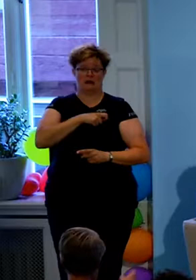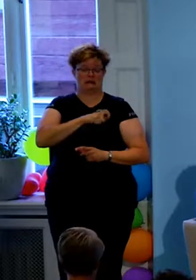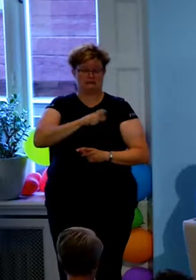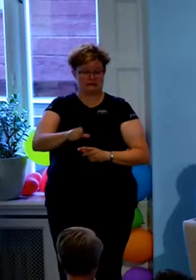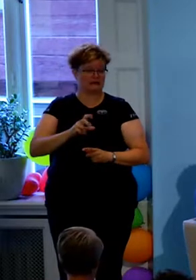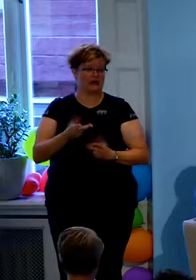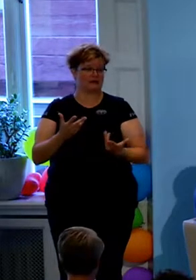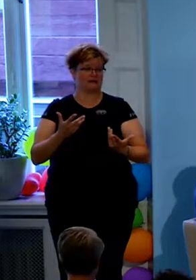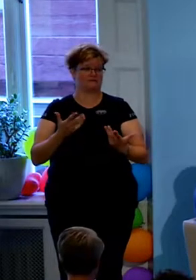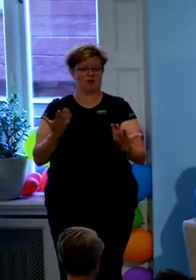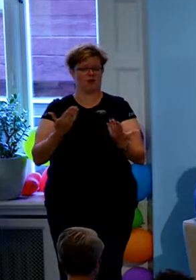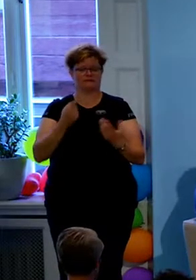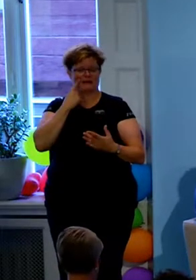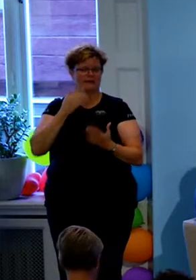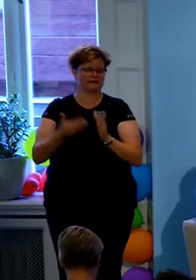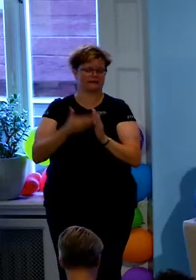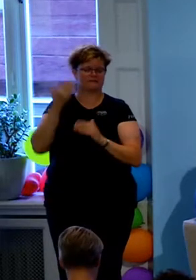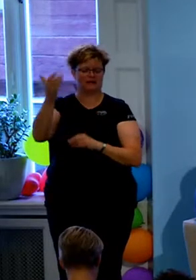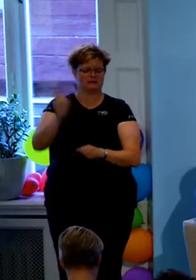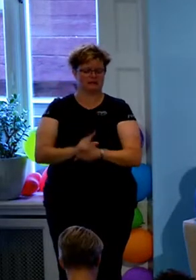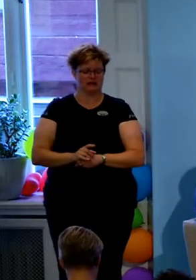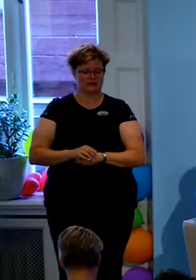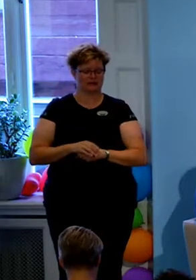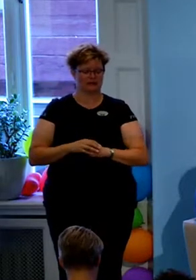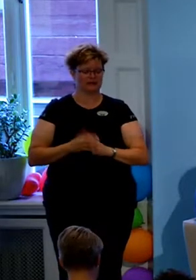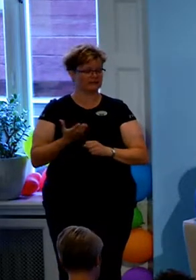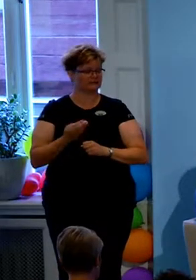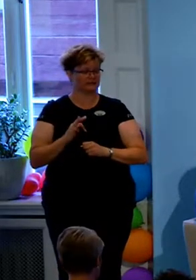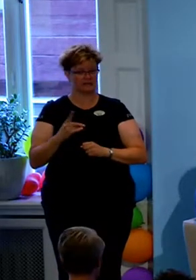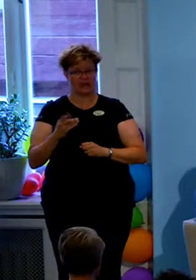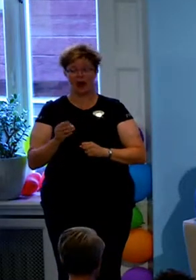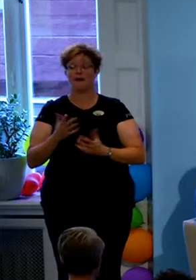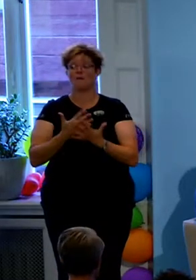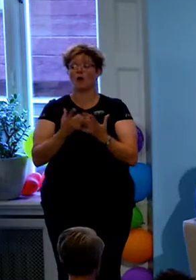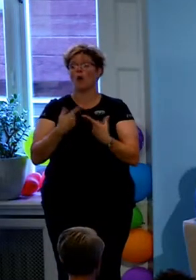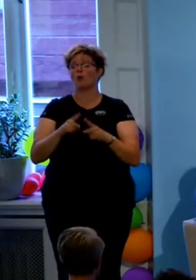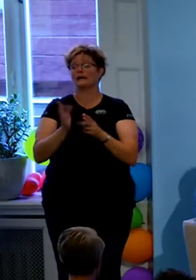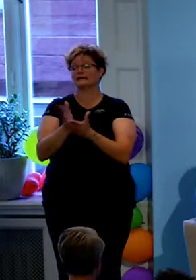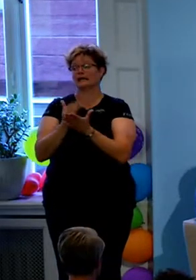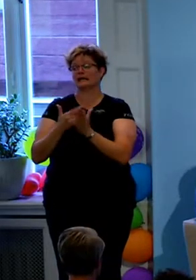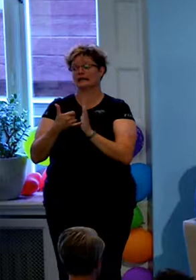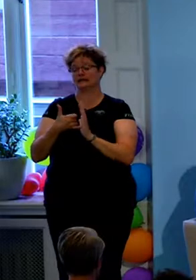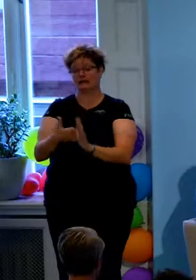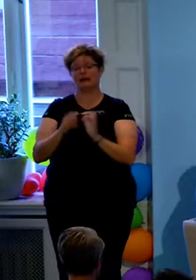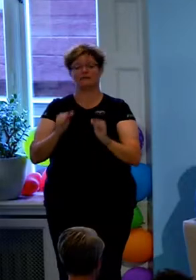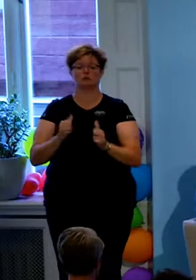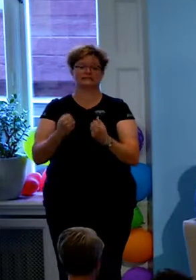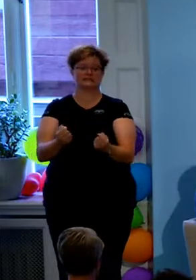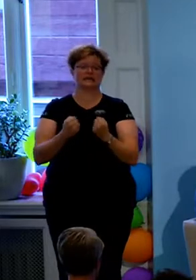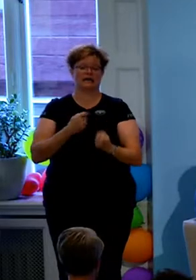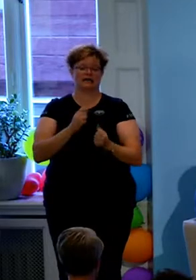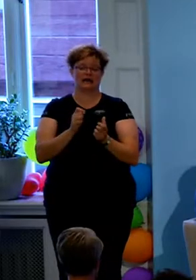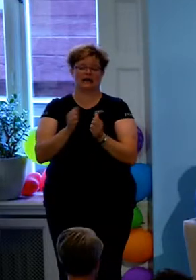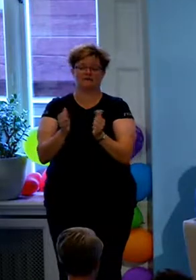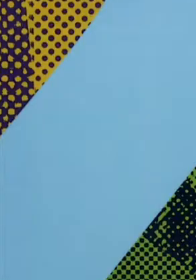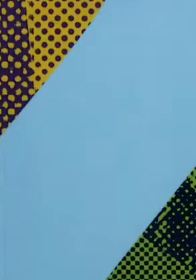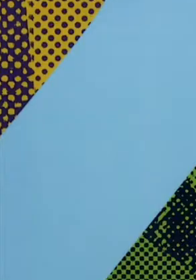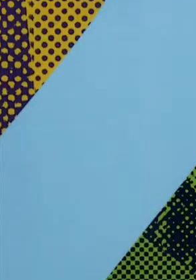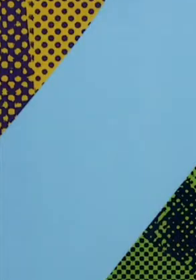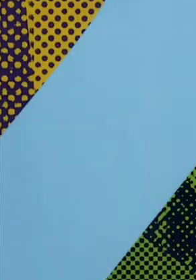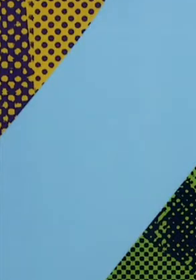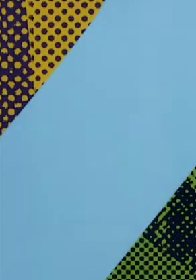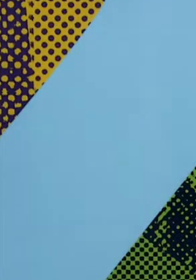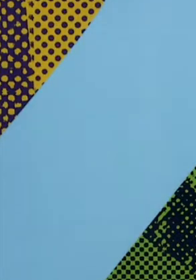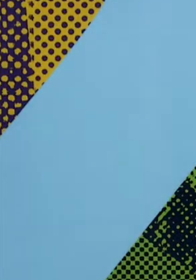att man blir framgångsrik, tror ni, i framtiden? Jag tror det är många olika komponenter i det. Självklart så måste man ha ett starkt varumärke, och det är någonting man jobbar med